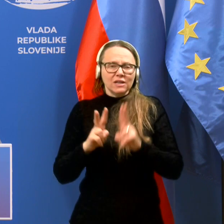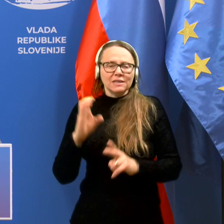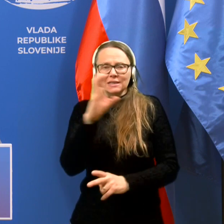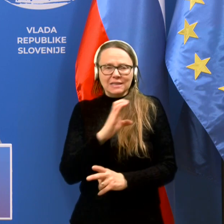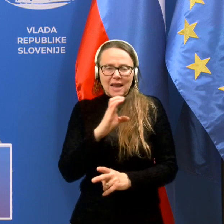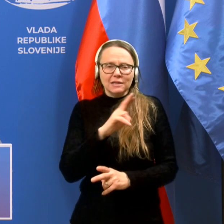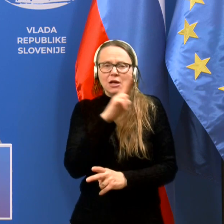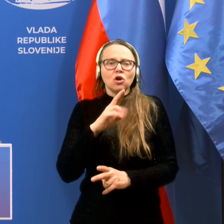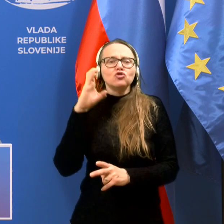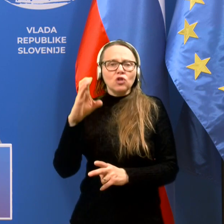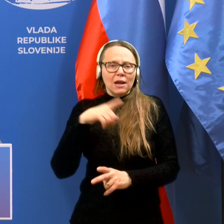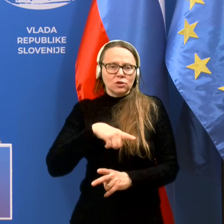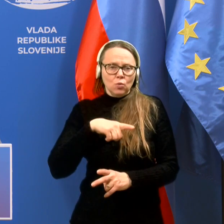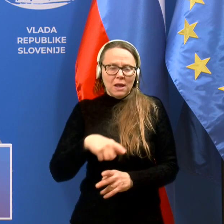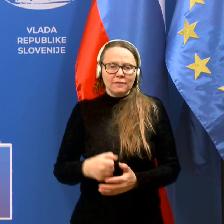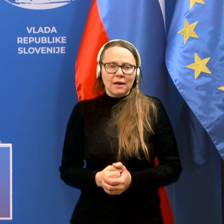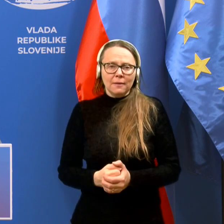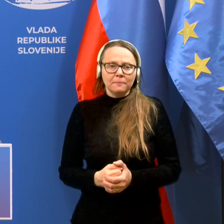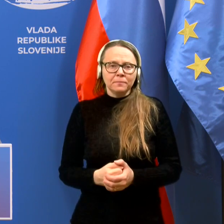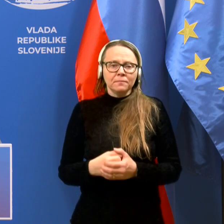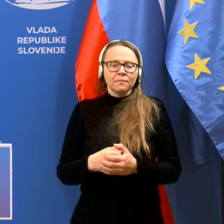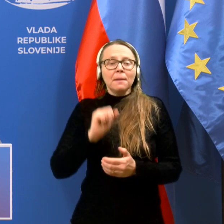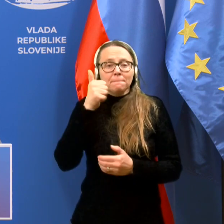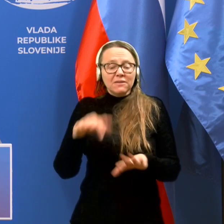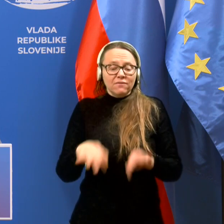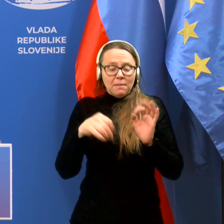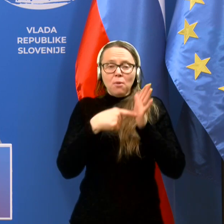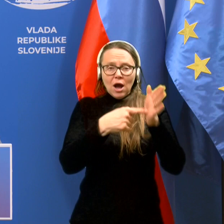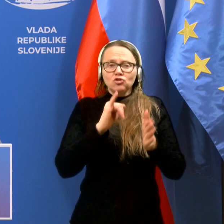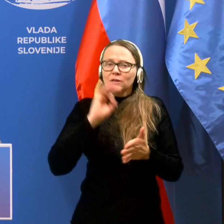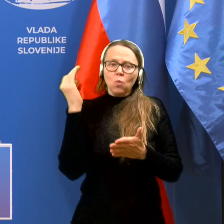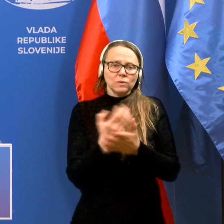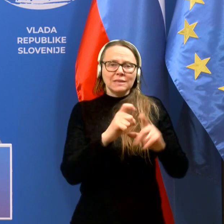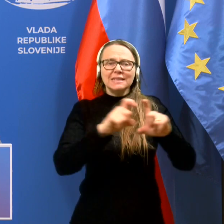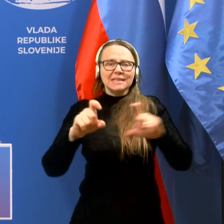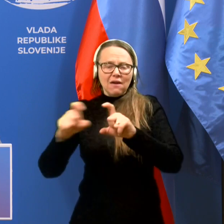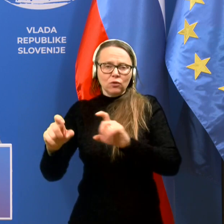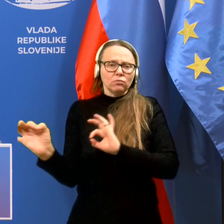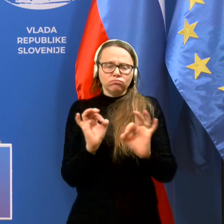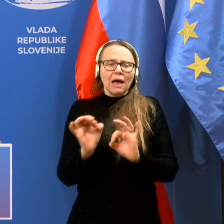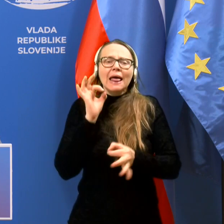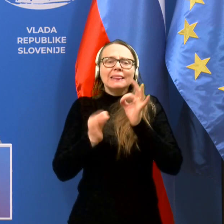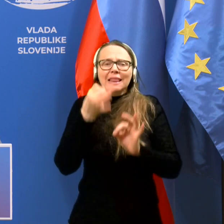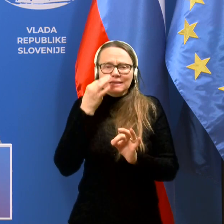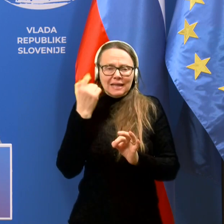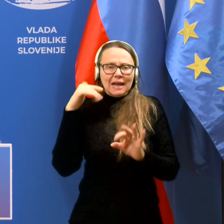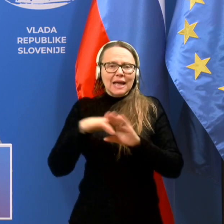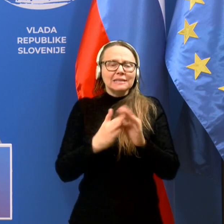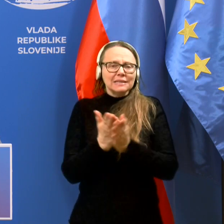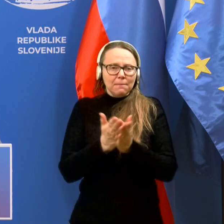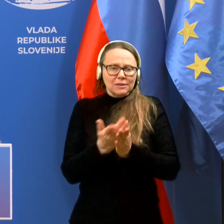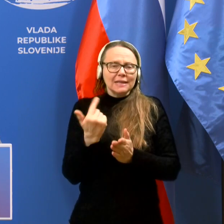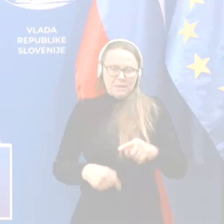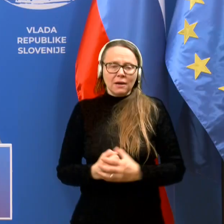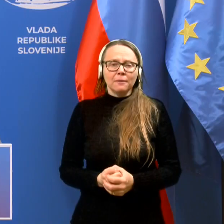Celju, Žalcu in v Ljubljani. Prve ugotovitve kažejo, da so vsi zavodi zagotavljali testiranje zaposlenih strani